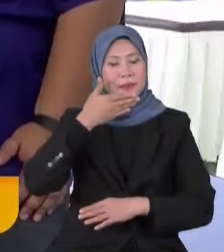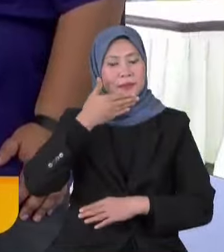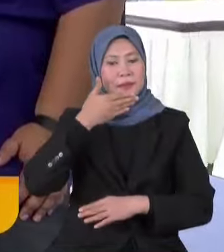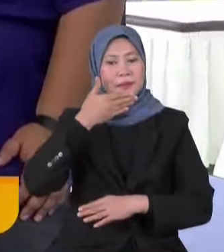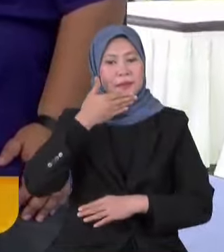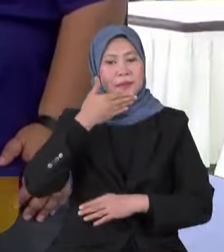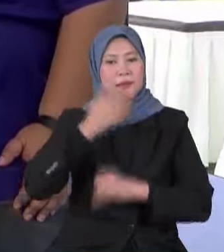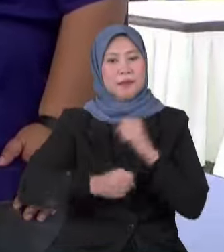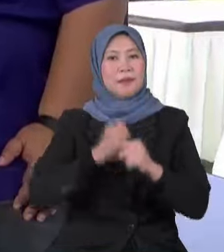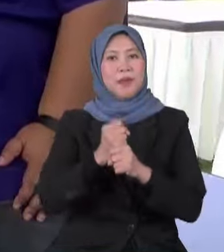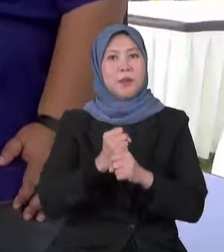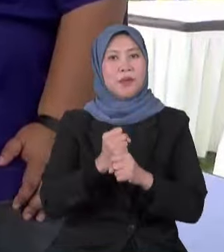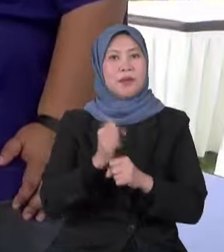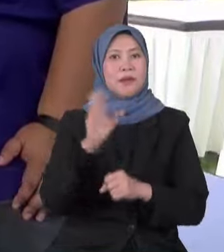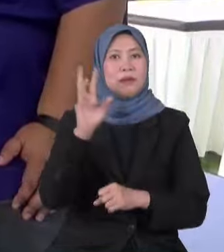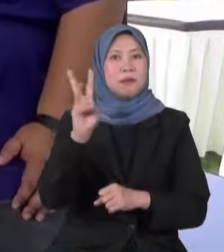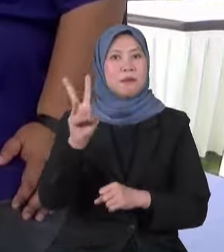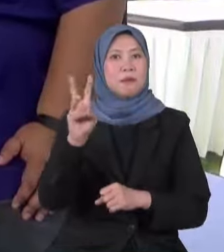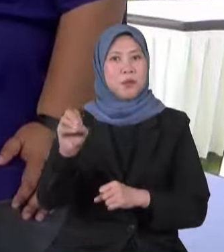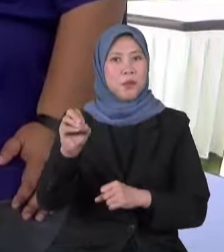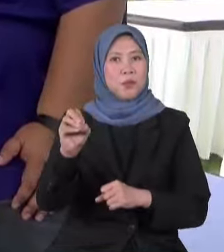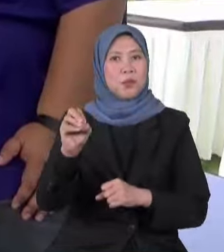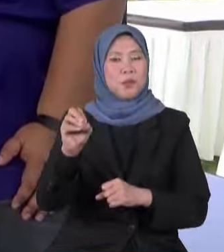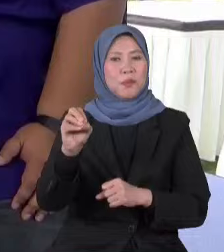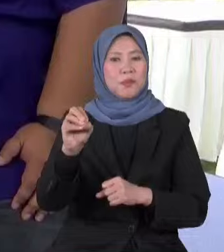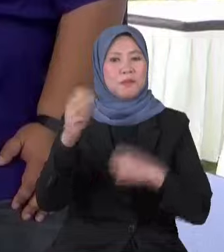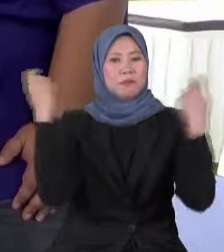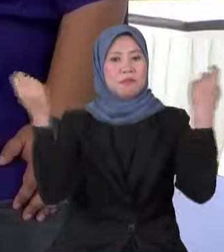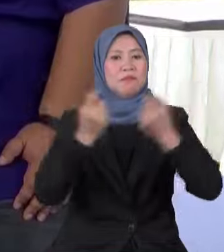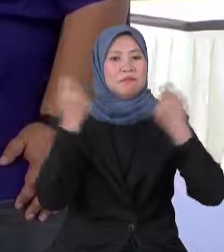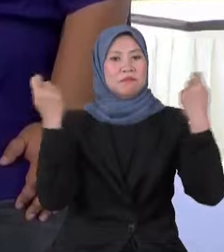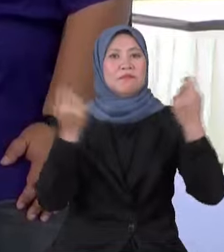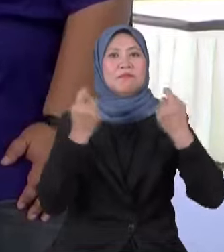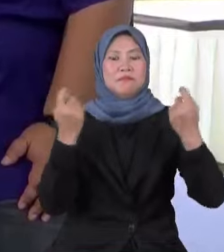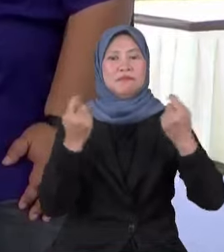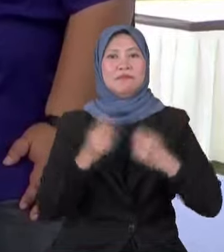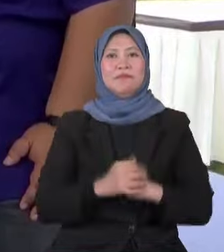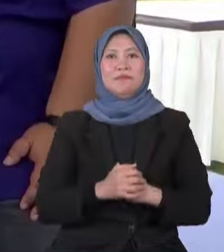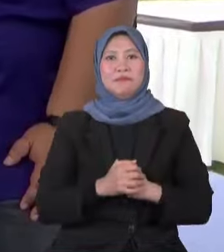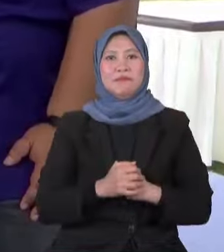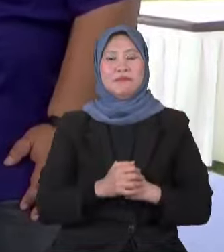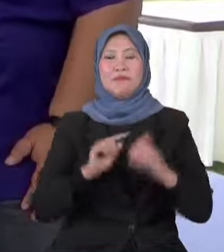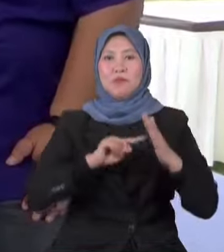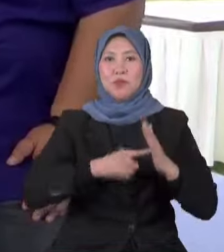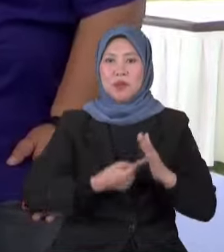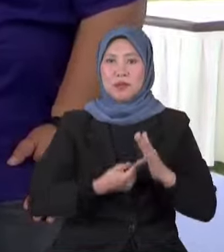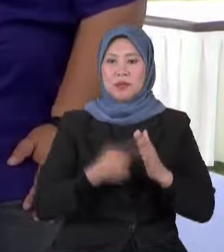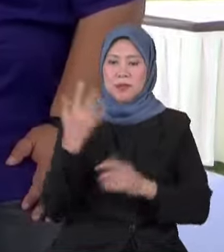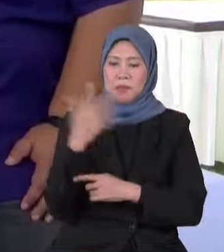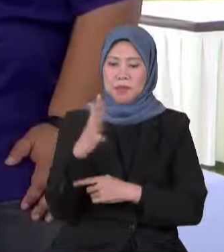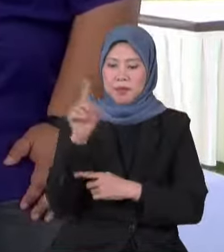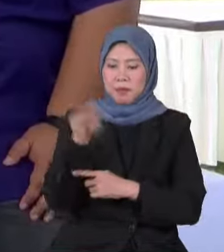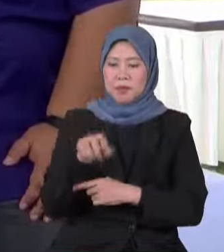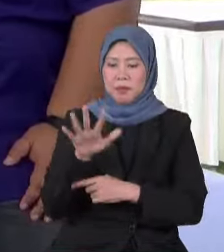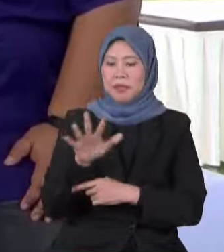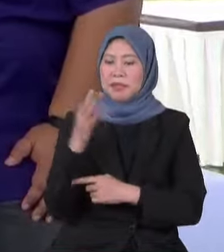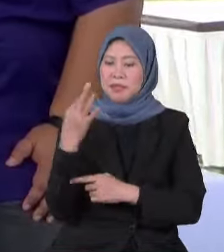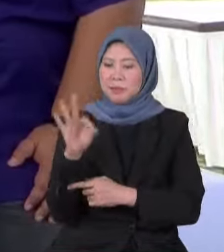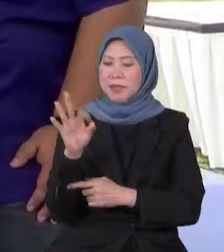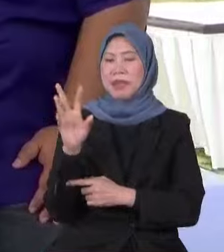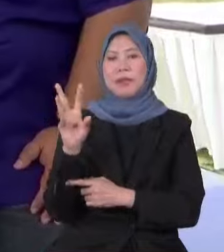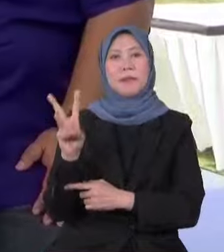ni tahun yang ke-60 disambut. Ya, disambut secara rasmi sejak 15 Mei